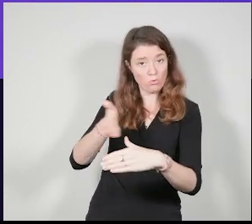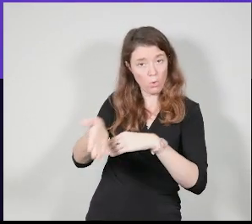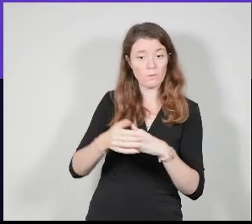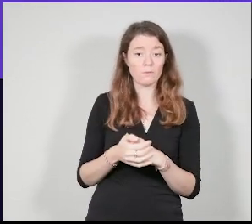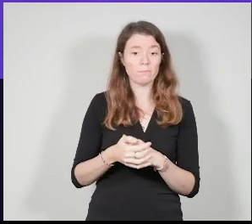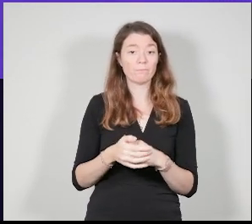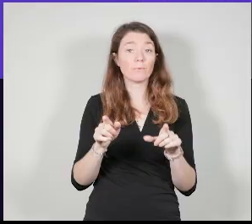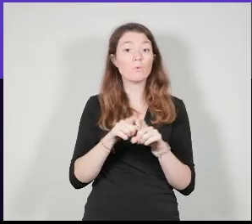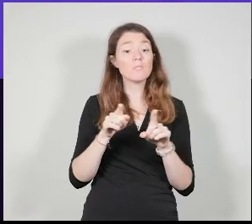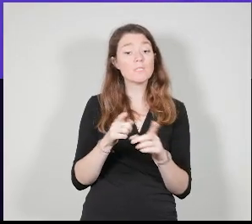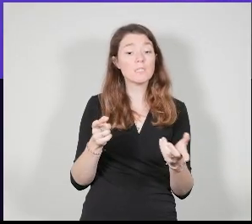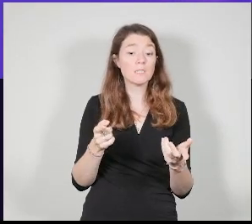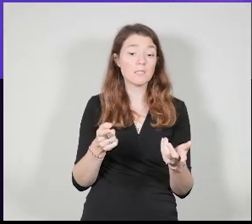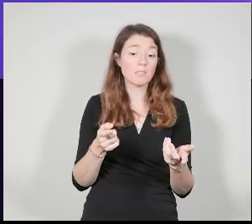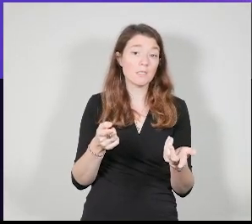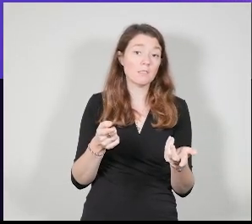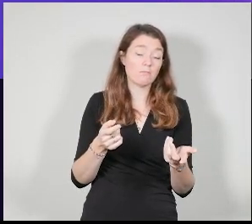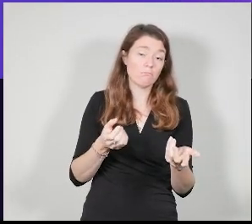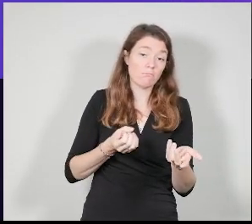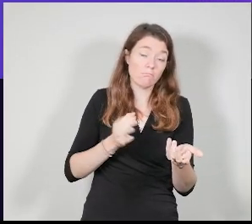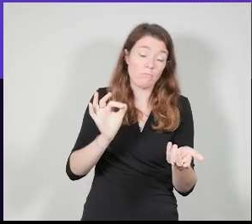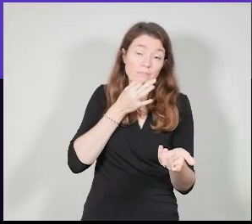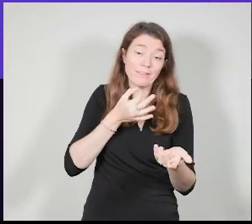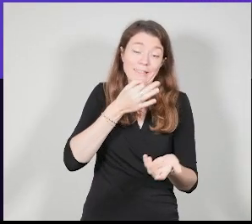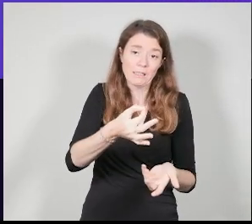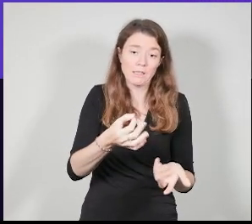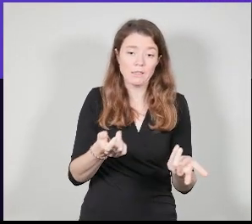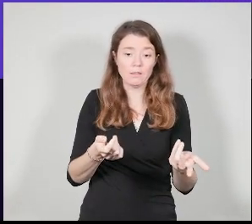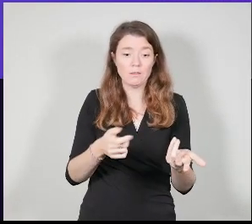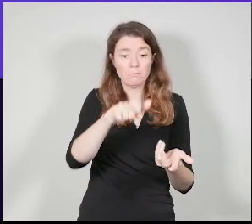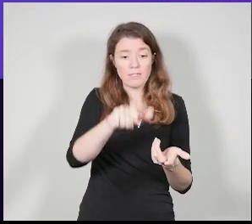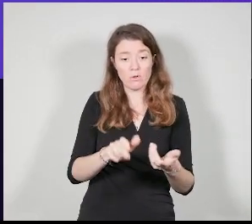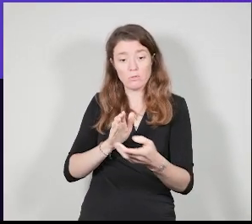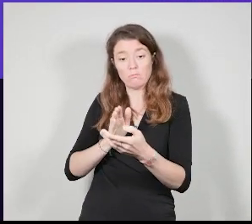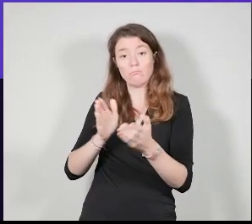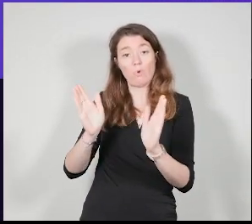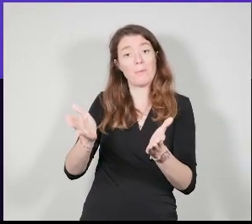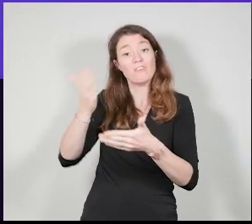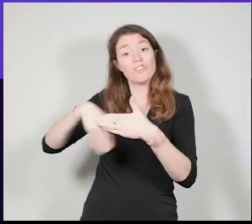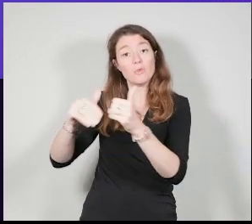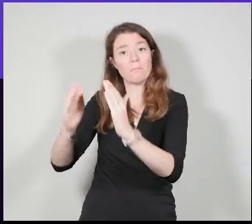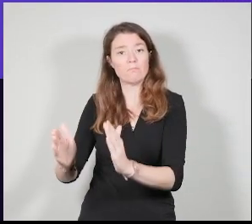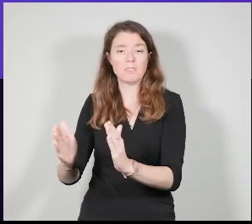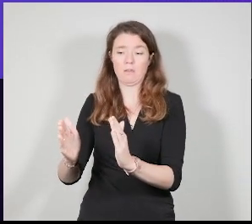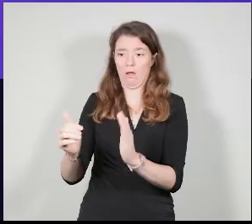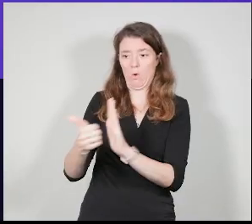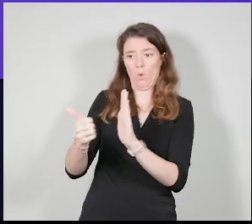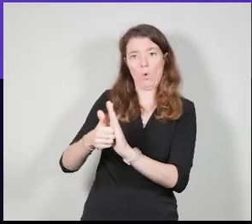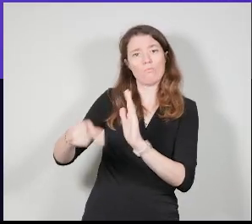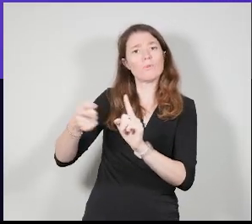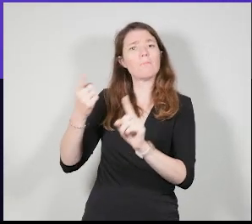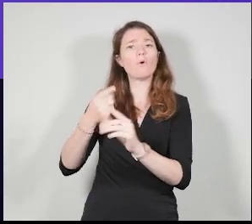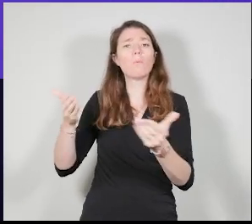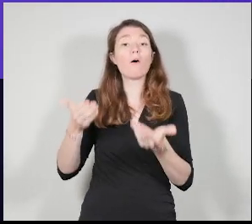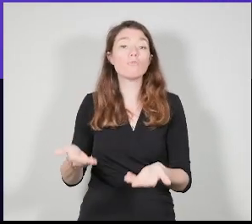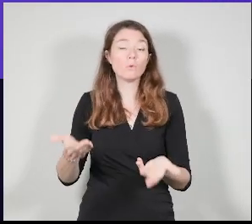domicile qui, je le dis au passage, est amenée à jouer un rôle plus important qu'elle n'a aujourd'hui, notamment pour un peu médicaliser ou